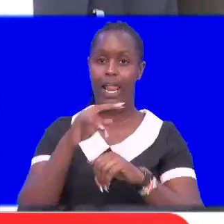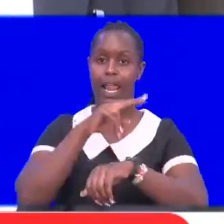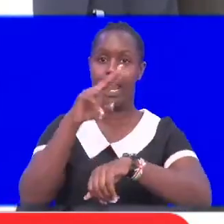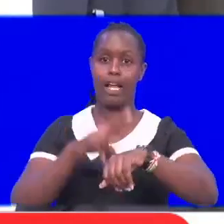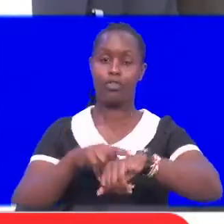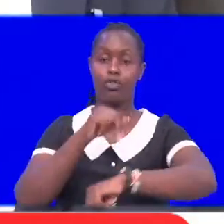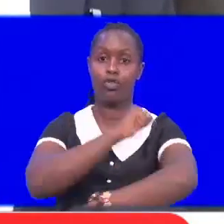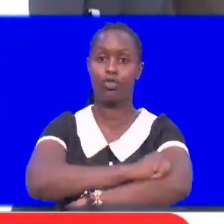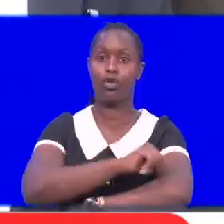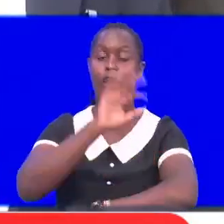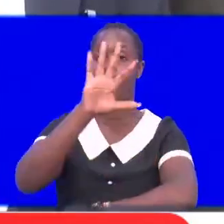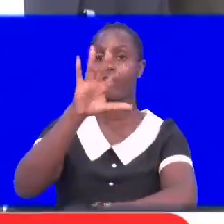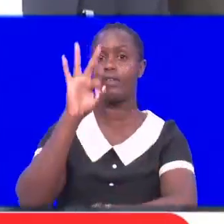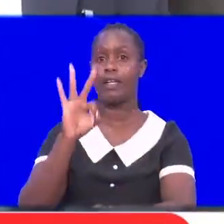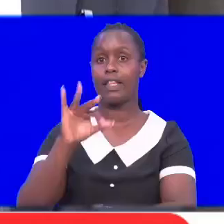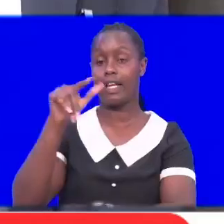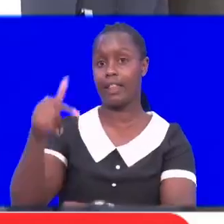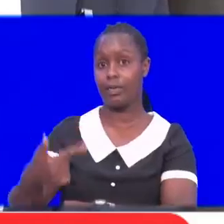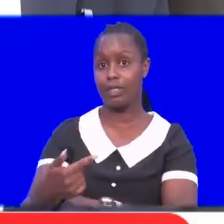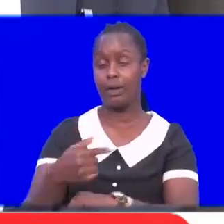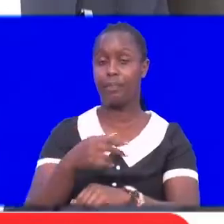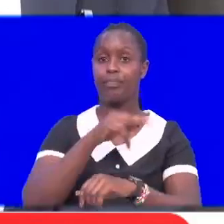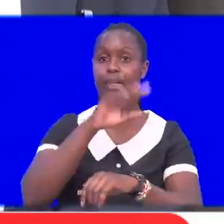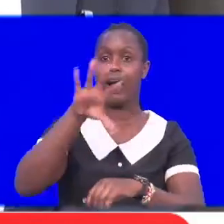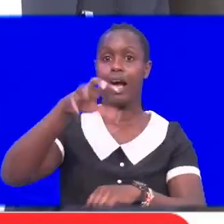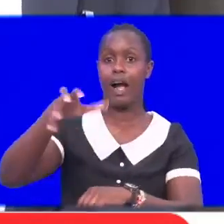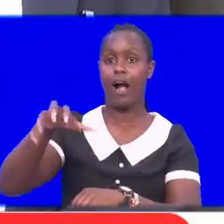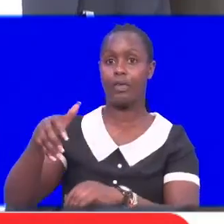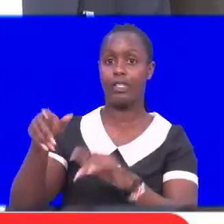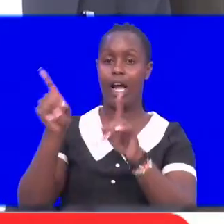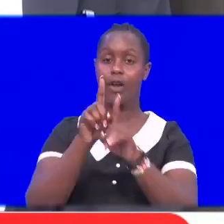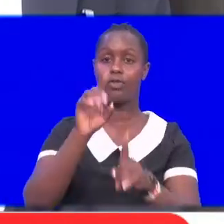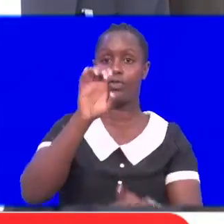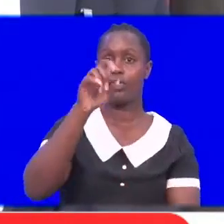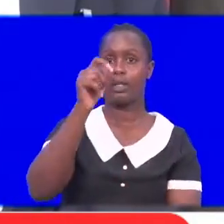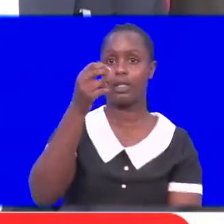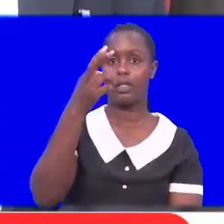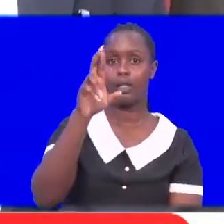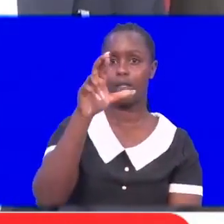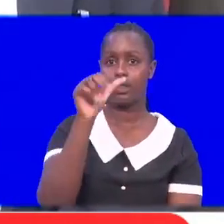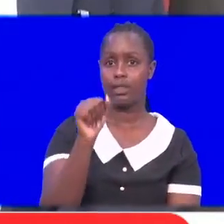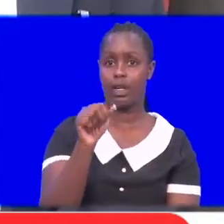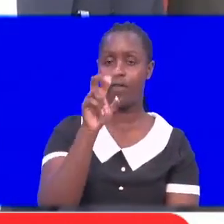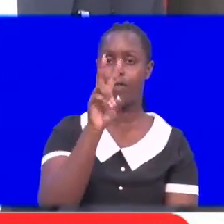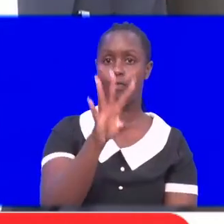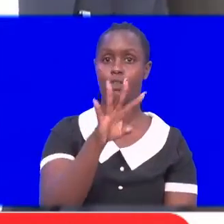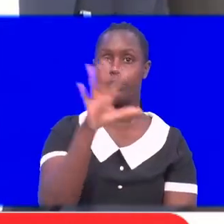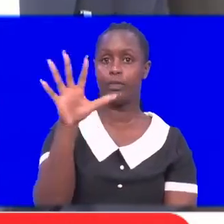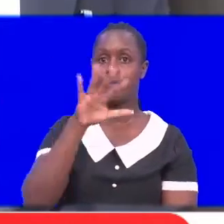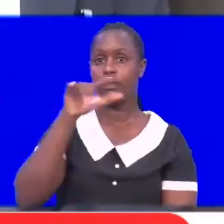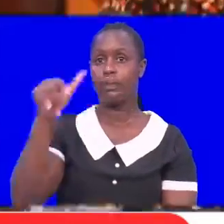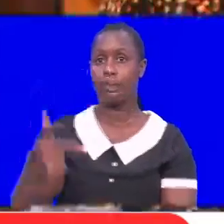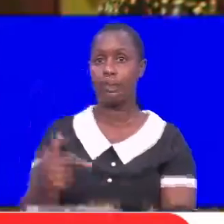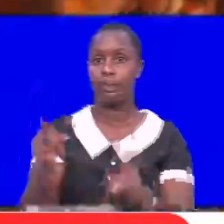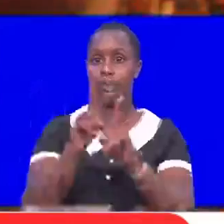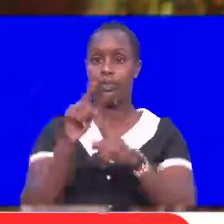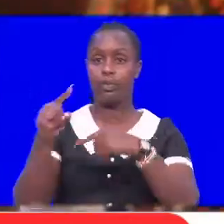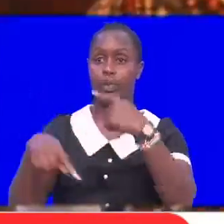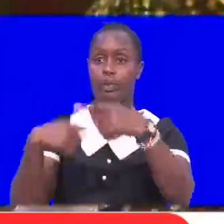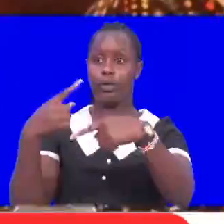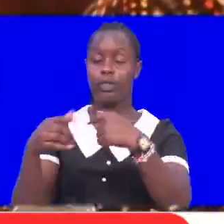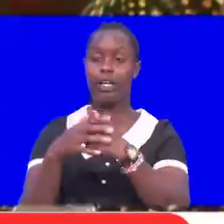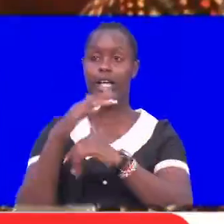schools and extra county schools, and 45,000 for county schools, and it is going to remain as such.